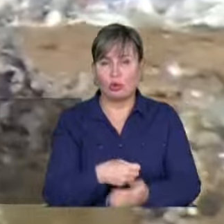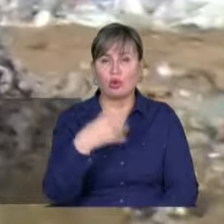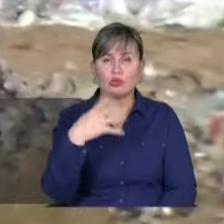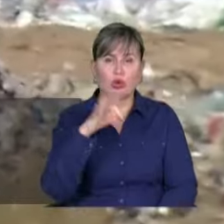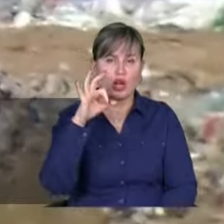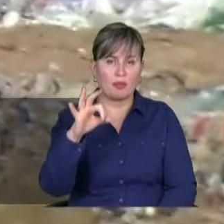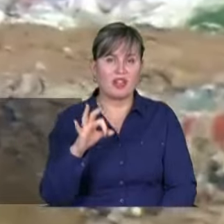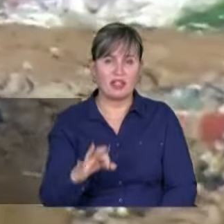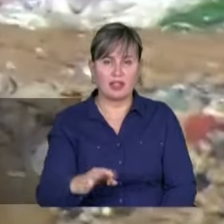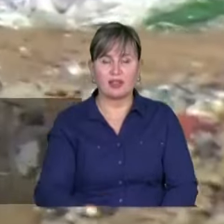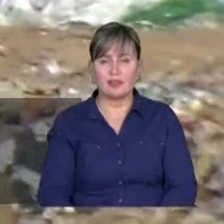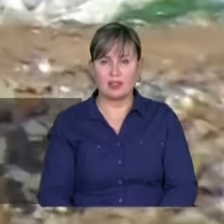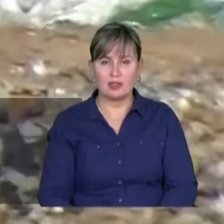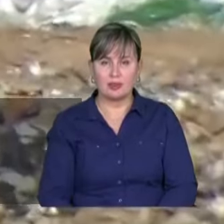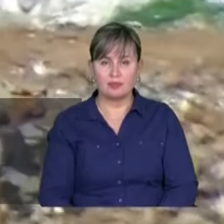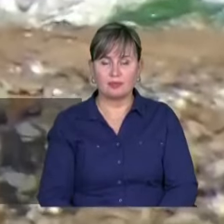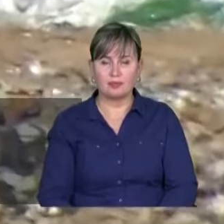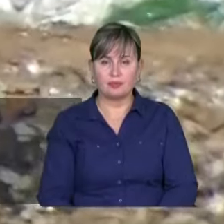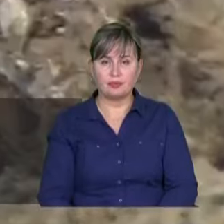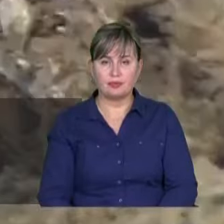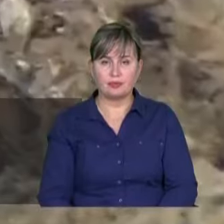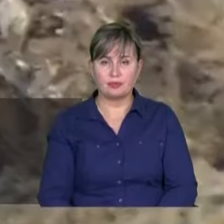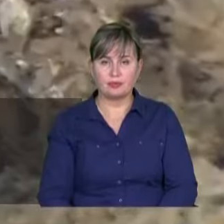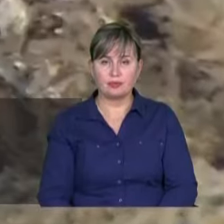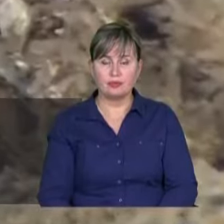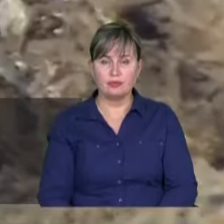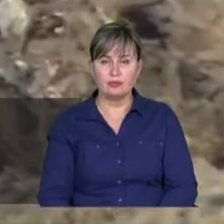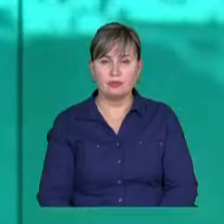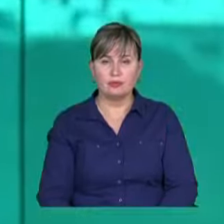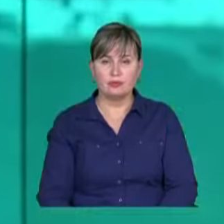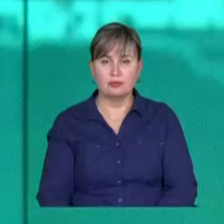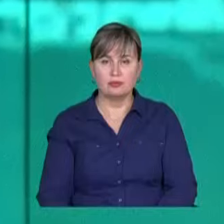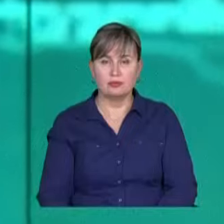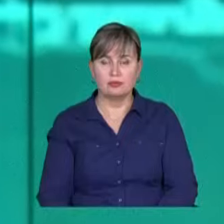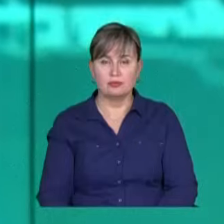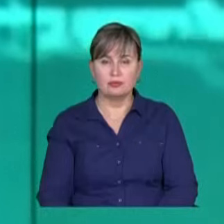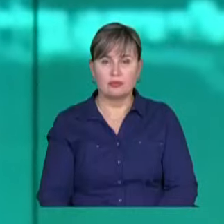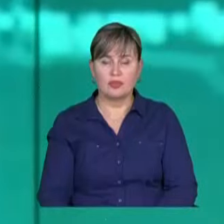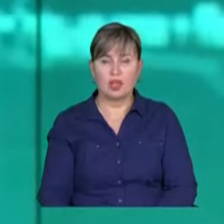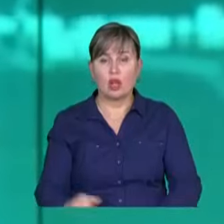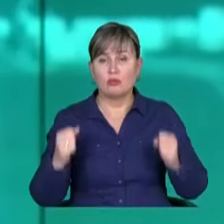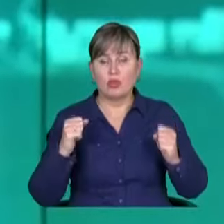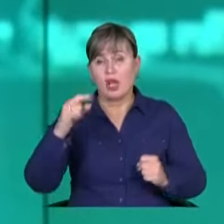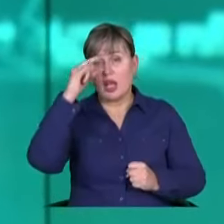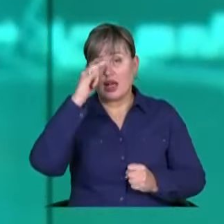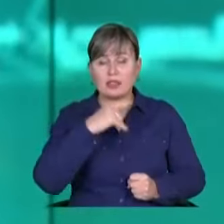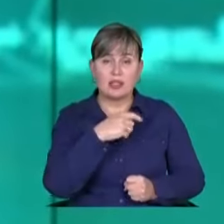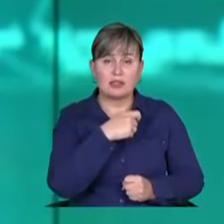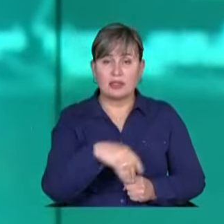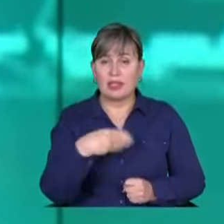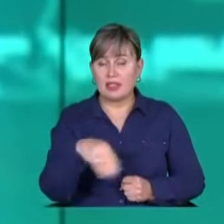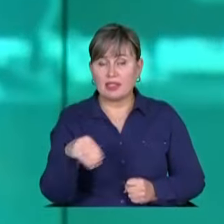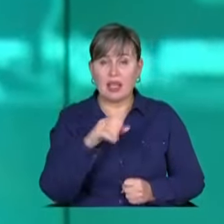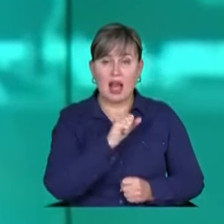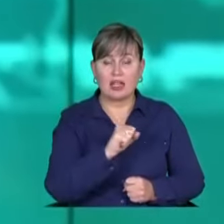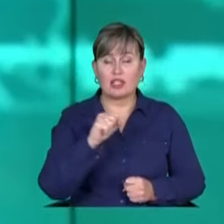40%. Далия Насипова, Данияр Умар, Дастан Темирбекулы, телеканал Алматы, Астана. И о спорте. Казахстанский теннисист Александр